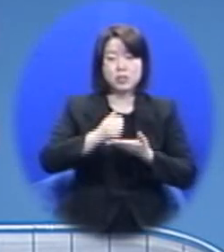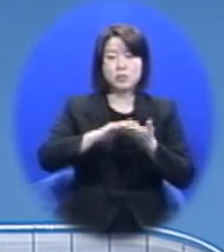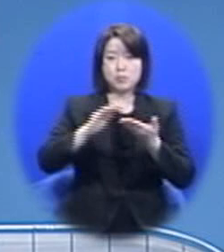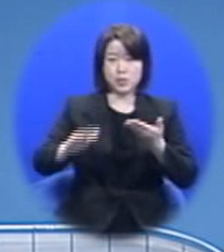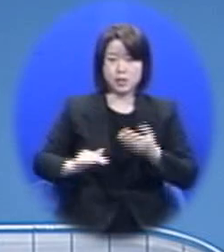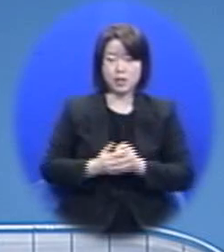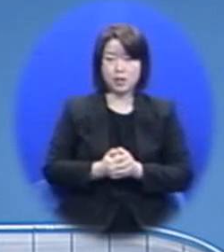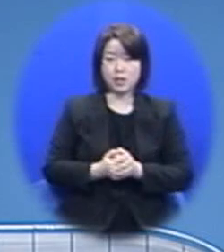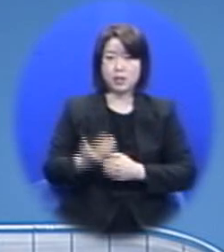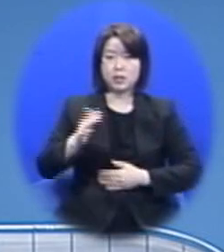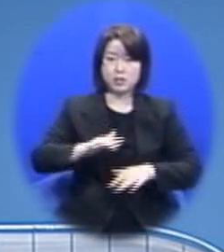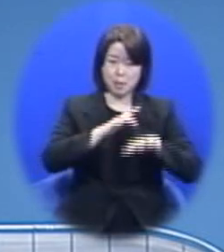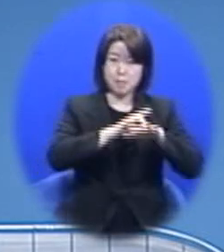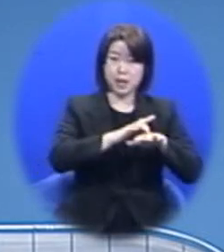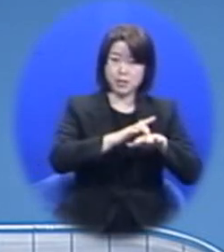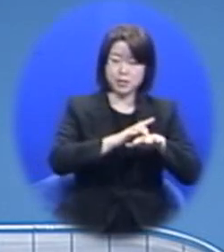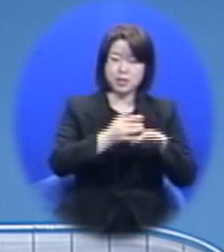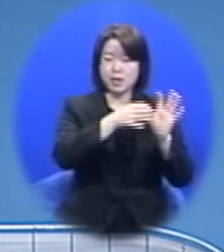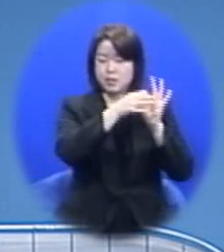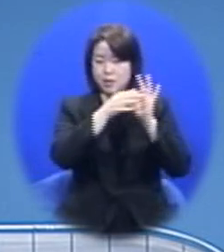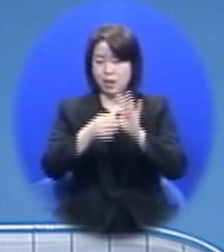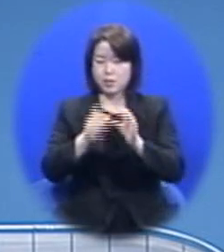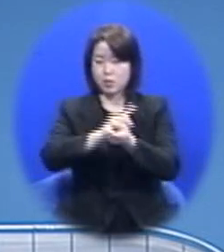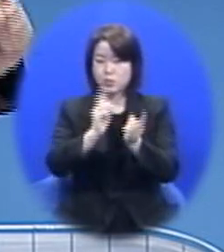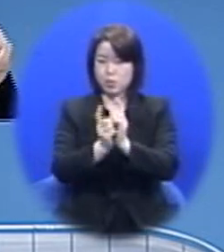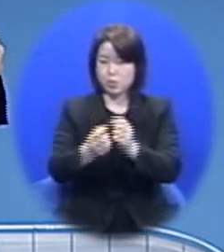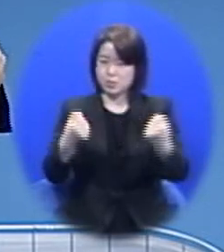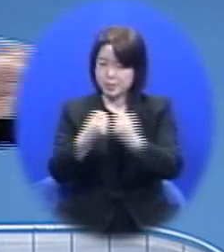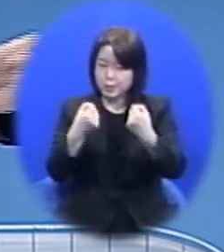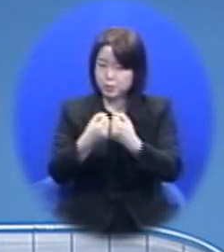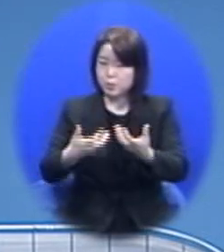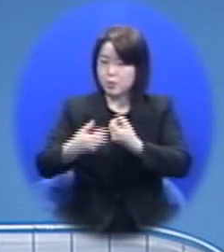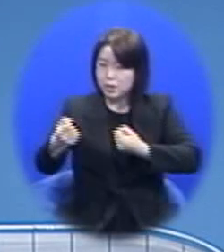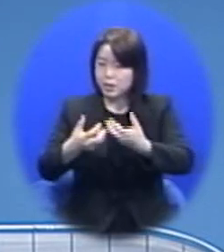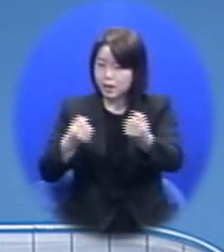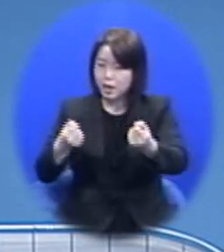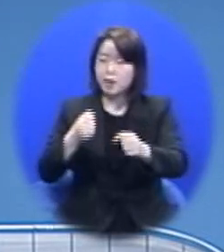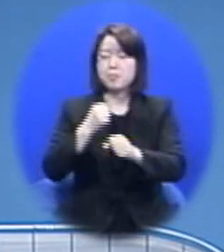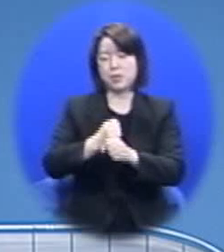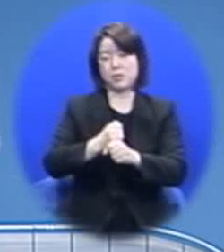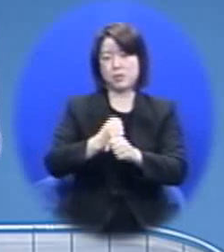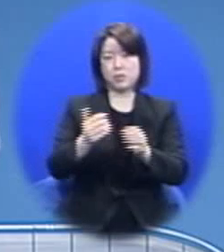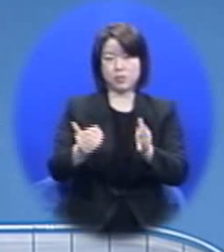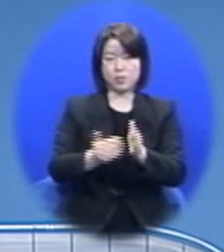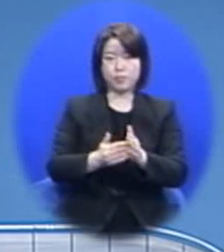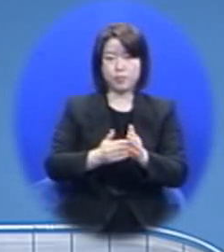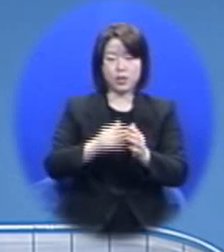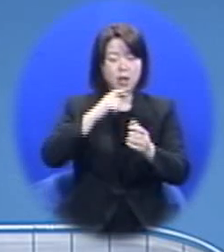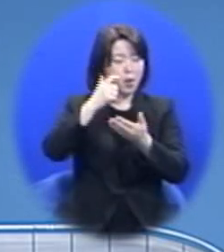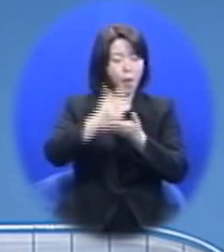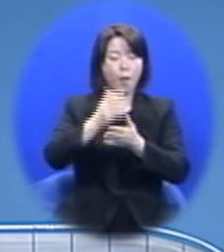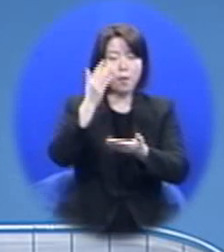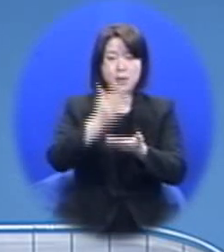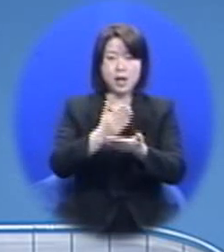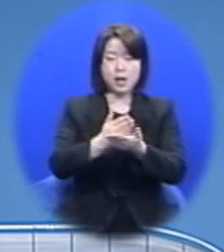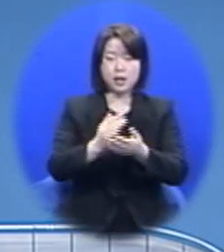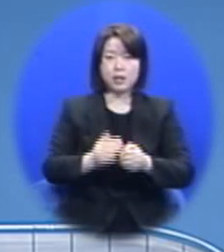마귀는 끊임없이 서로 다투고 갈라지고 싸우게 만듭니다. 속으시면 안 됩니다.